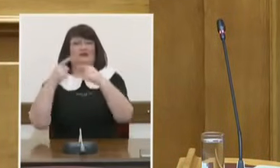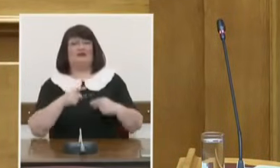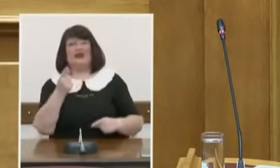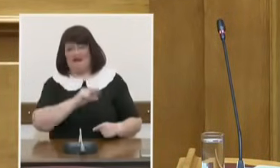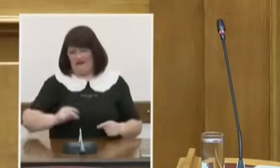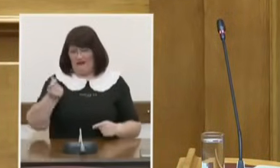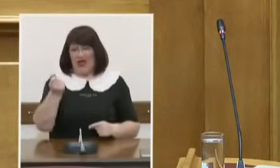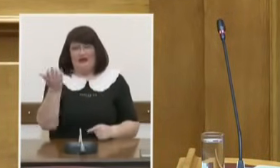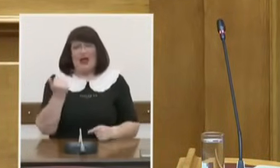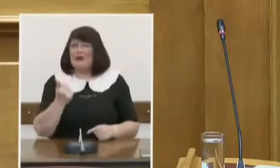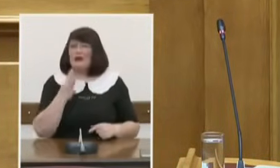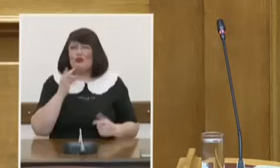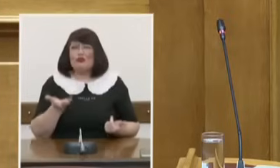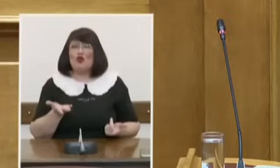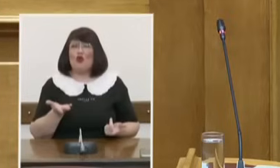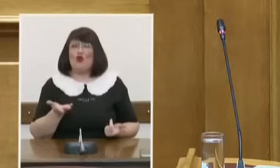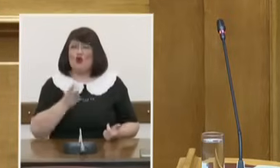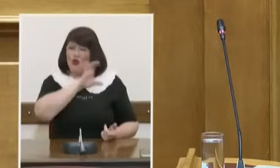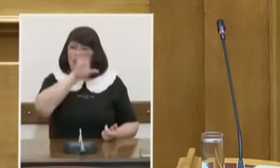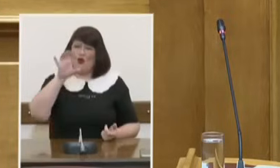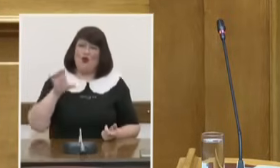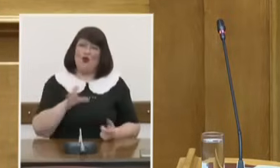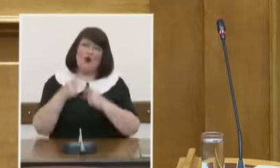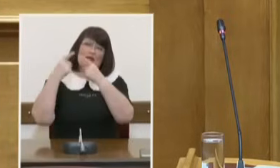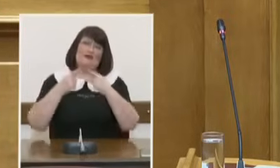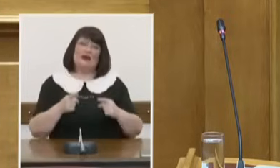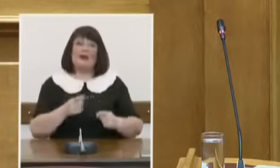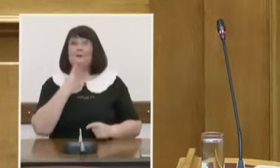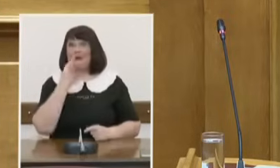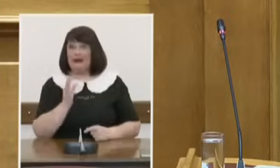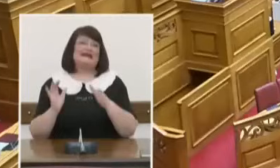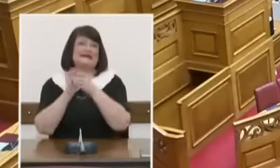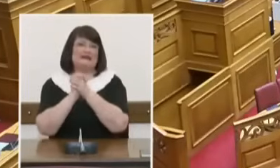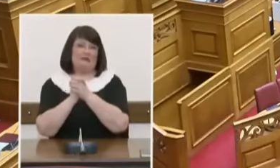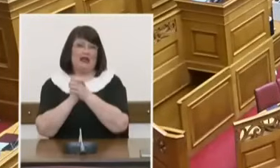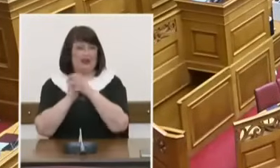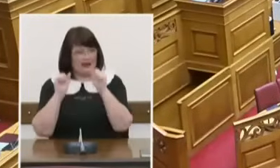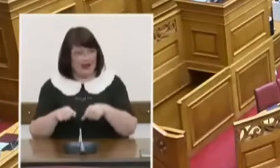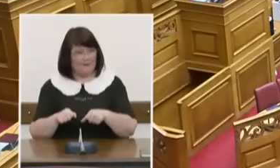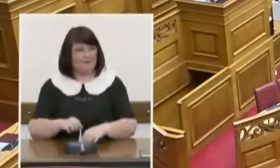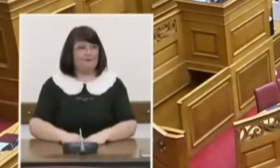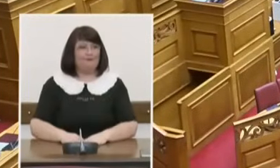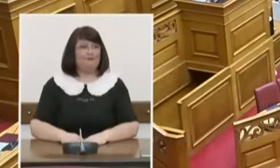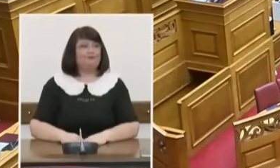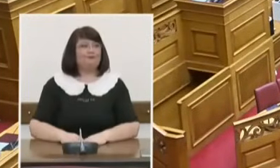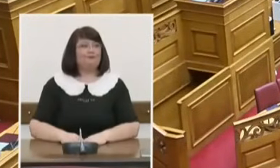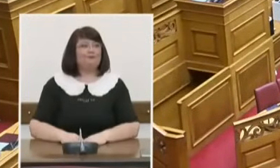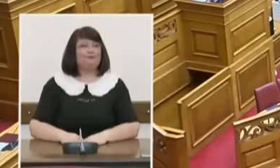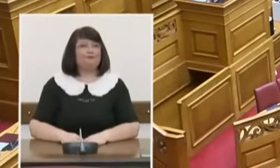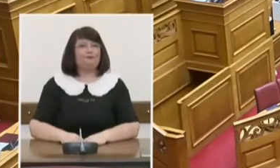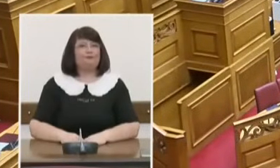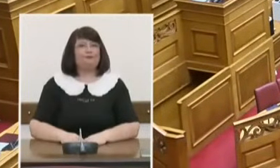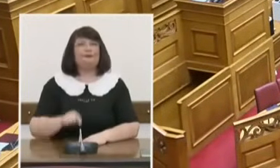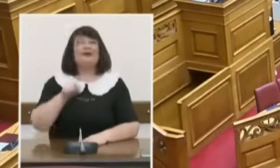συνδέεται μόνο με τα μεταφορικά κόστη. Και γι' αυτό και απαιτεί μια ευρωπαϊκή απάντηση. Αυτό που μας λέτε, γιατί τώρα να αντιστρέψω την